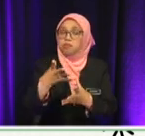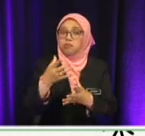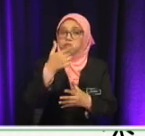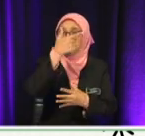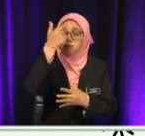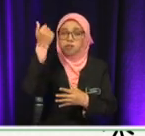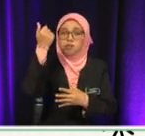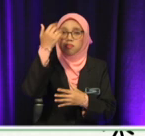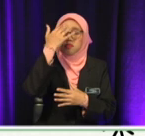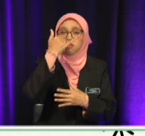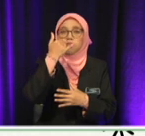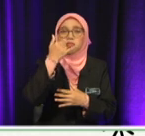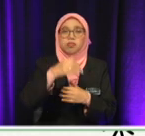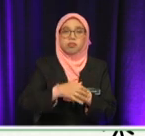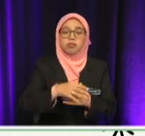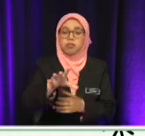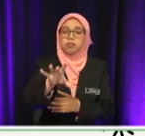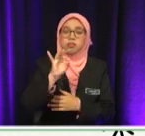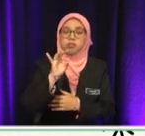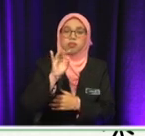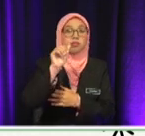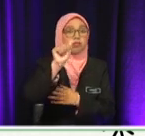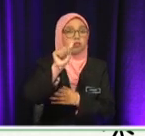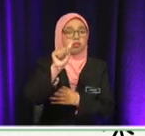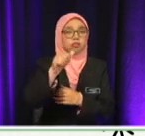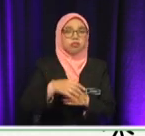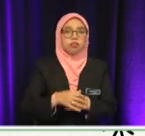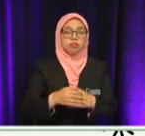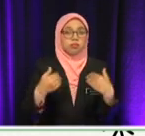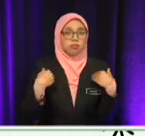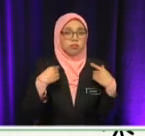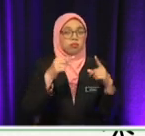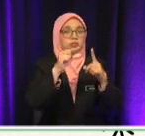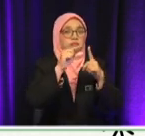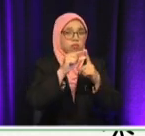memilih produk di 4A. Baik, ada perkataan terangkan di situ